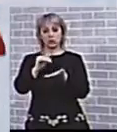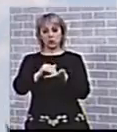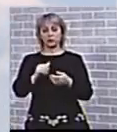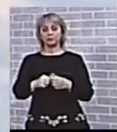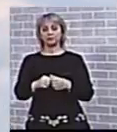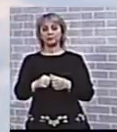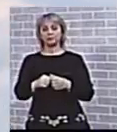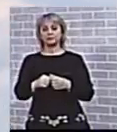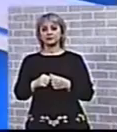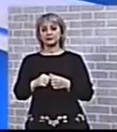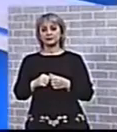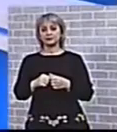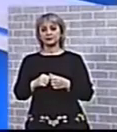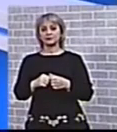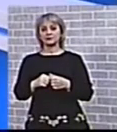Таганрог.